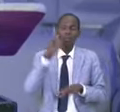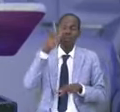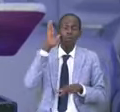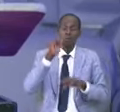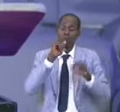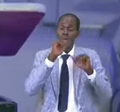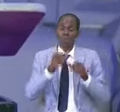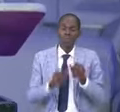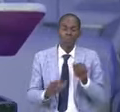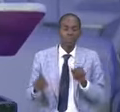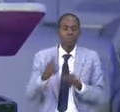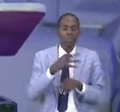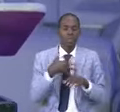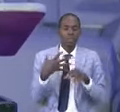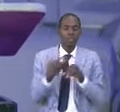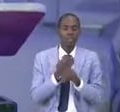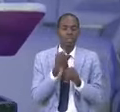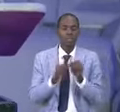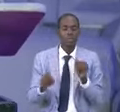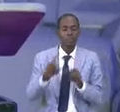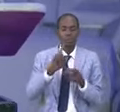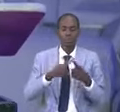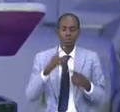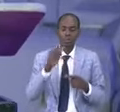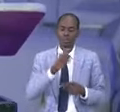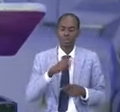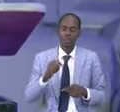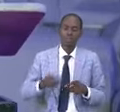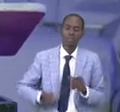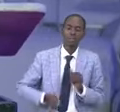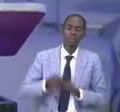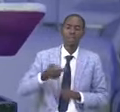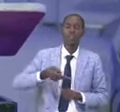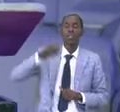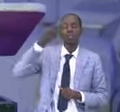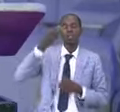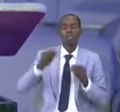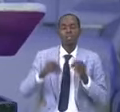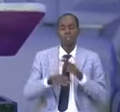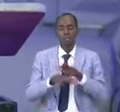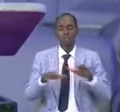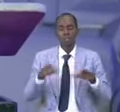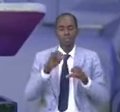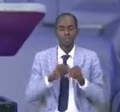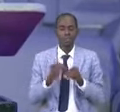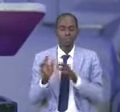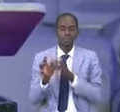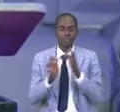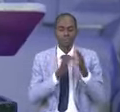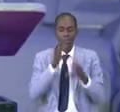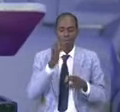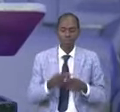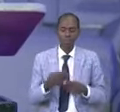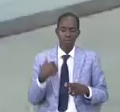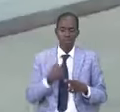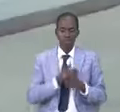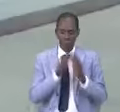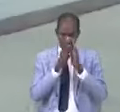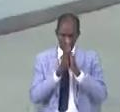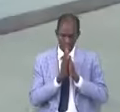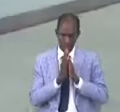tu conduis chacun la terre plus haute au nom de Jésus nous prions